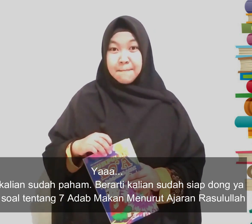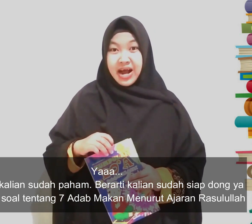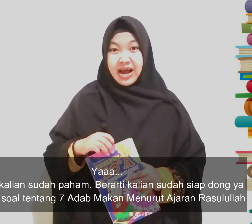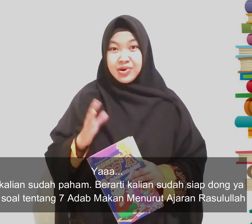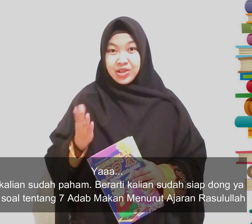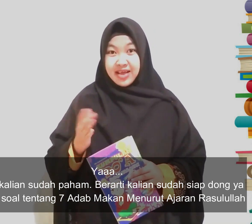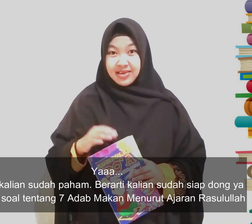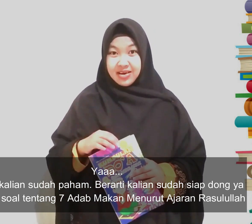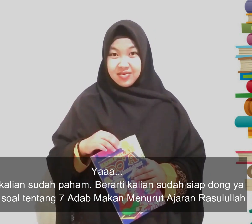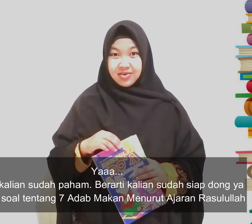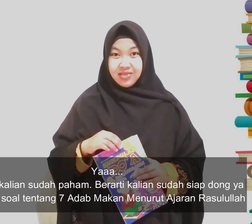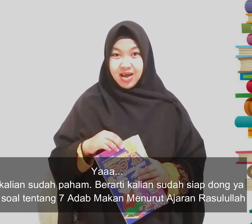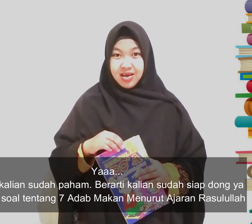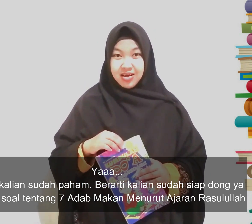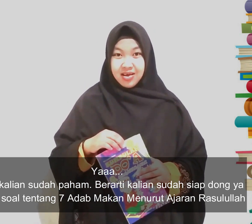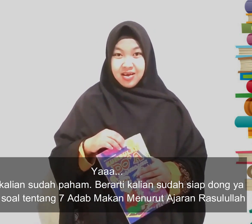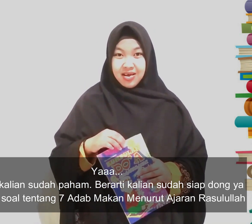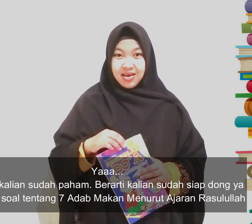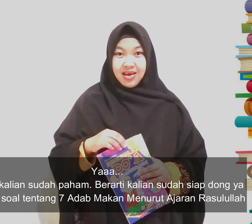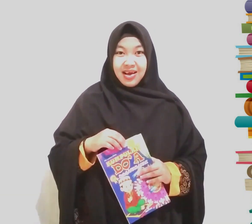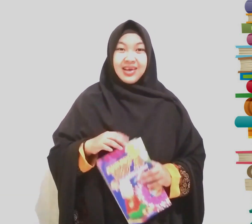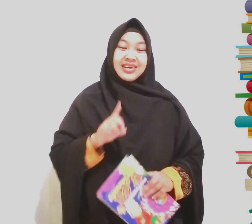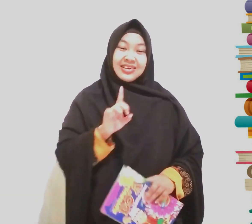7 adab makan menurut ajaran Rasulullah.